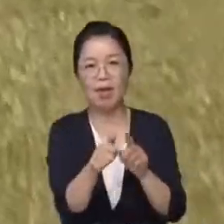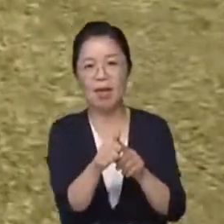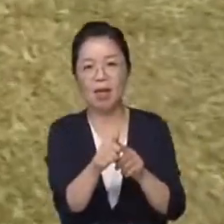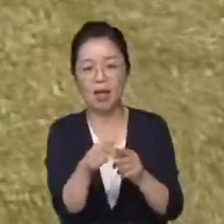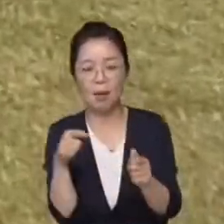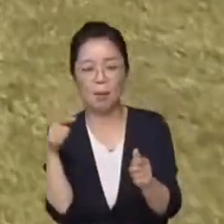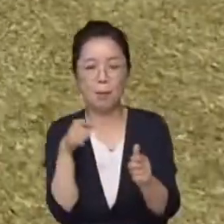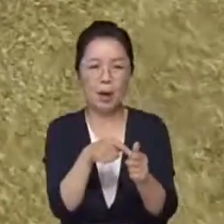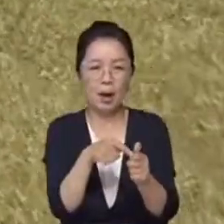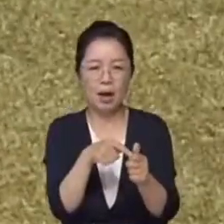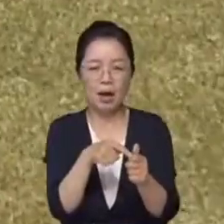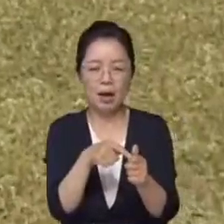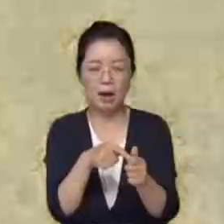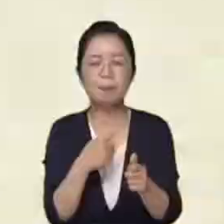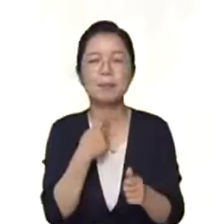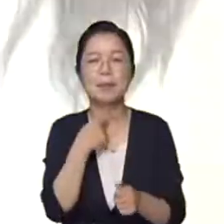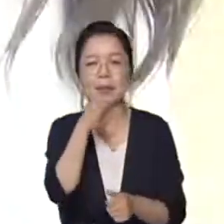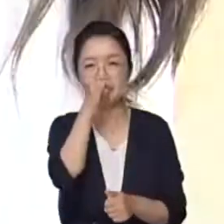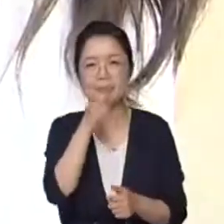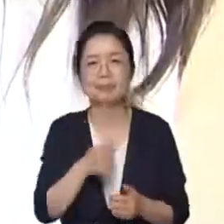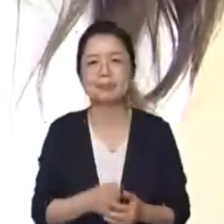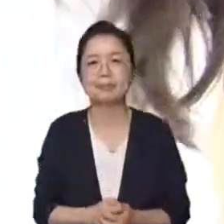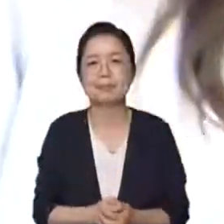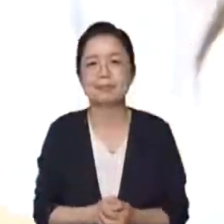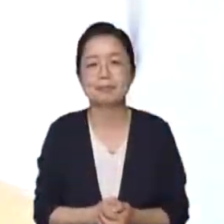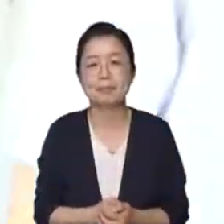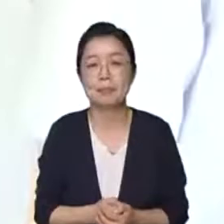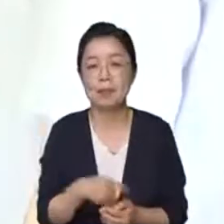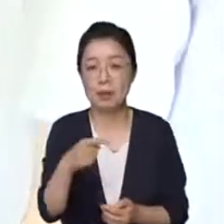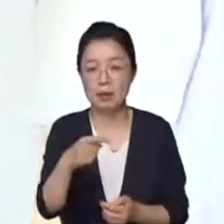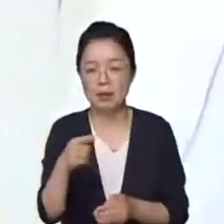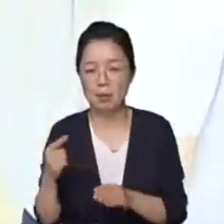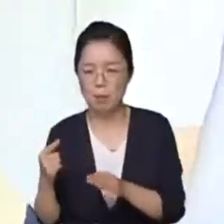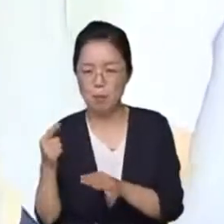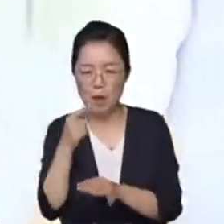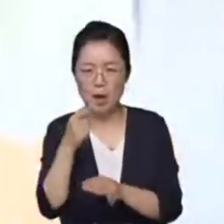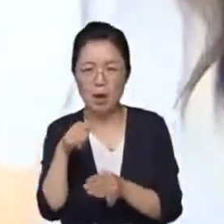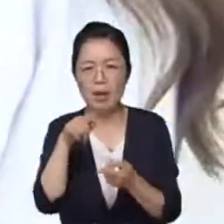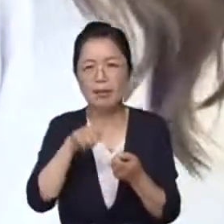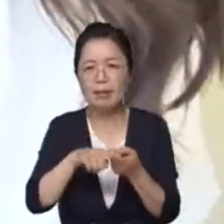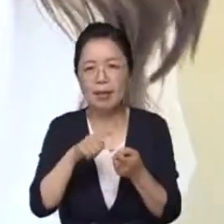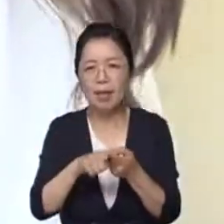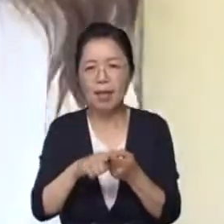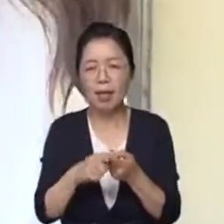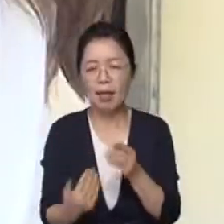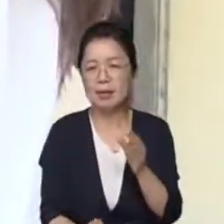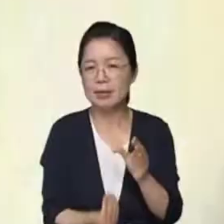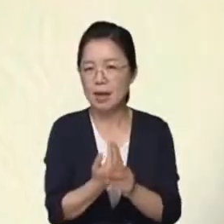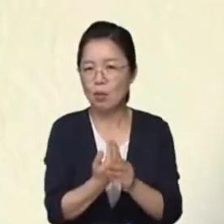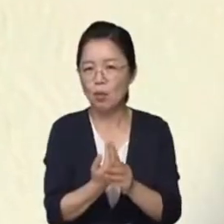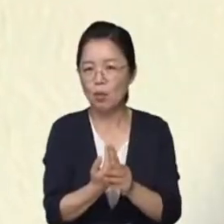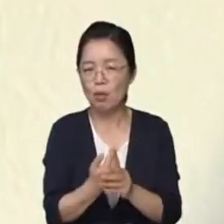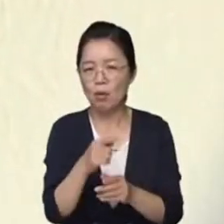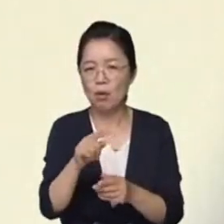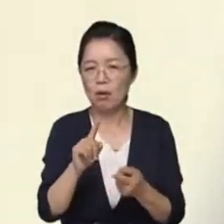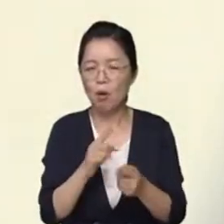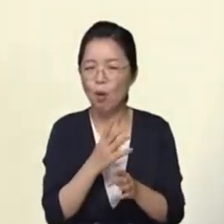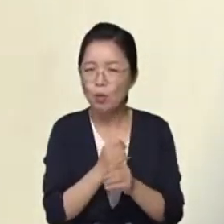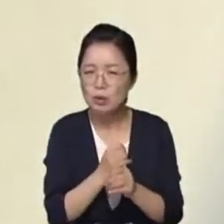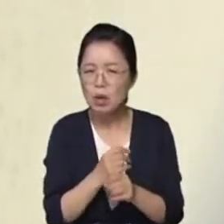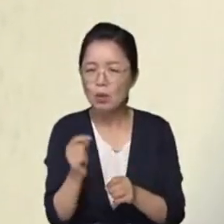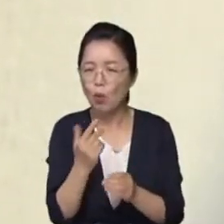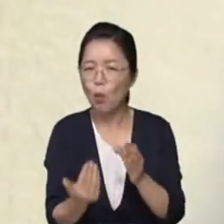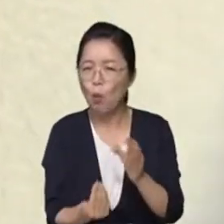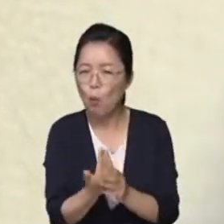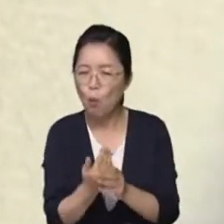맞는 사고가 벌어지기도 했습니다. 포탄 사격으로 인한 사고가 또다시 발생하자 주민들은 언제 인명피해가